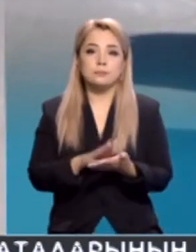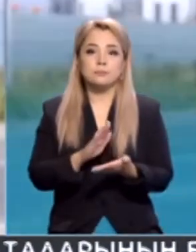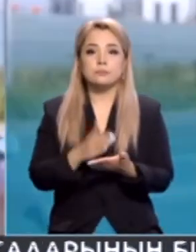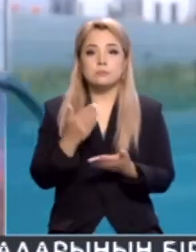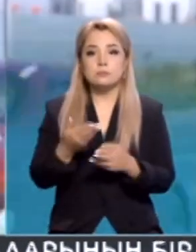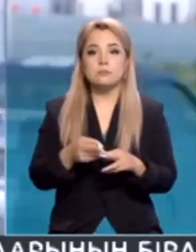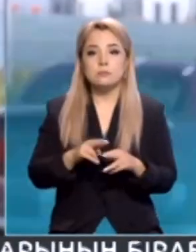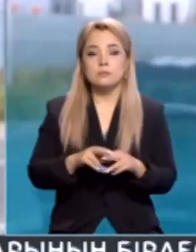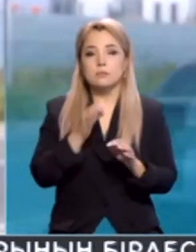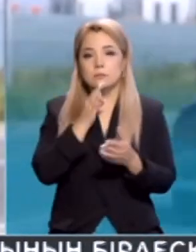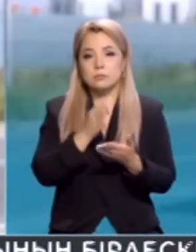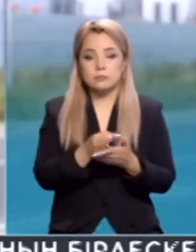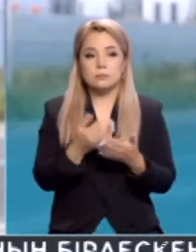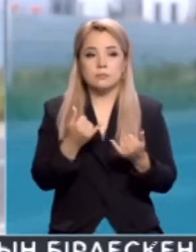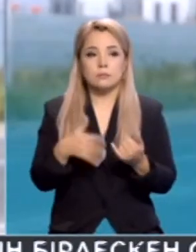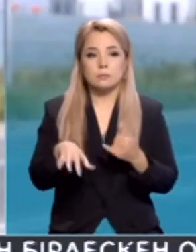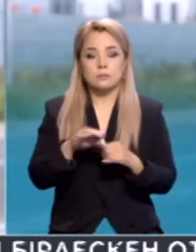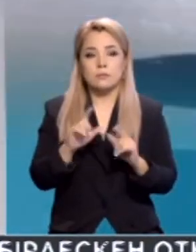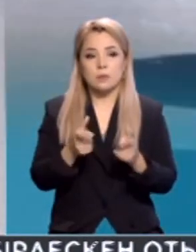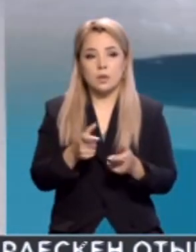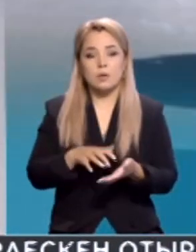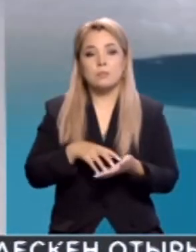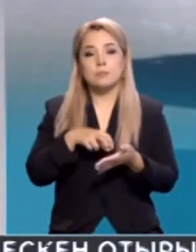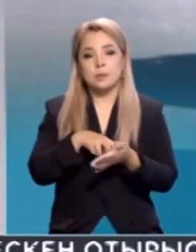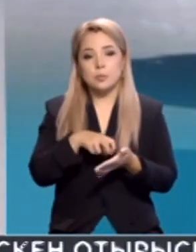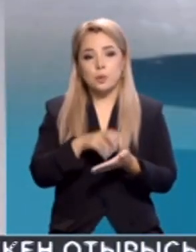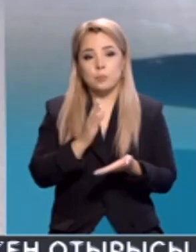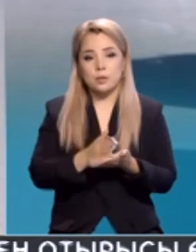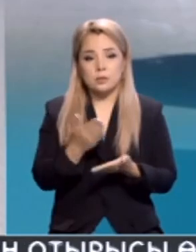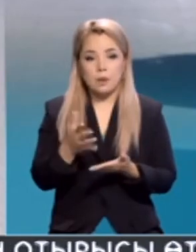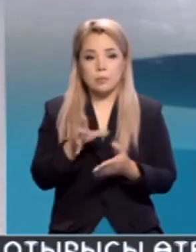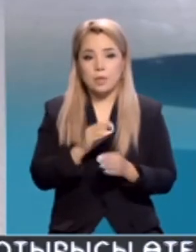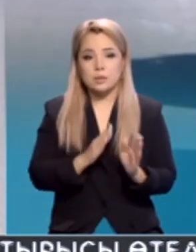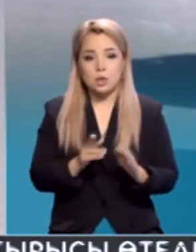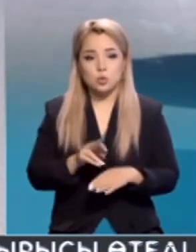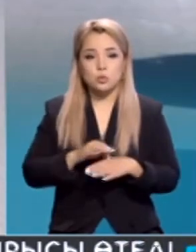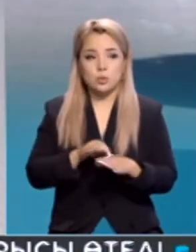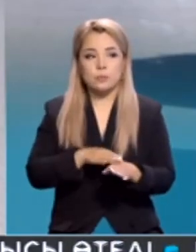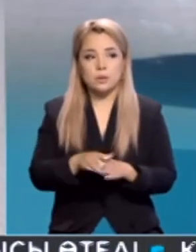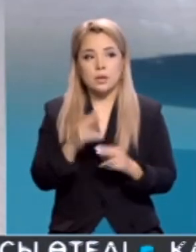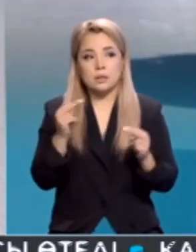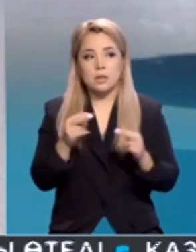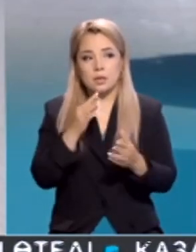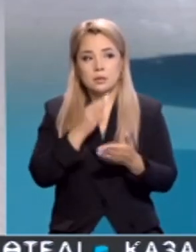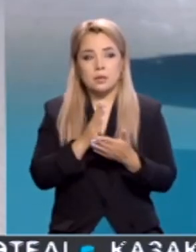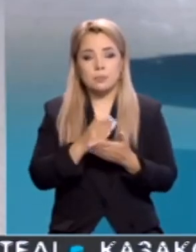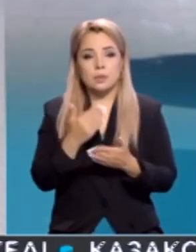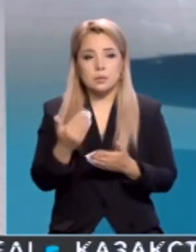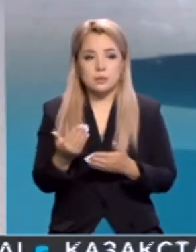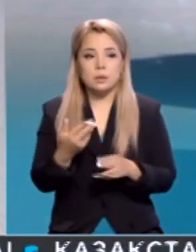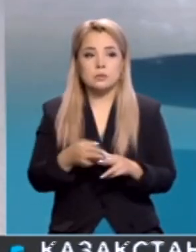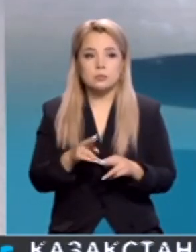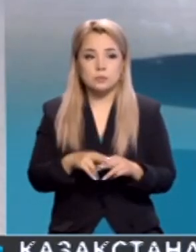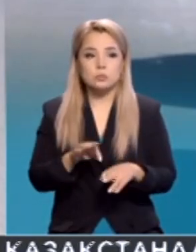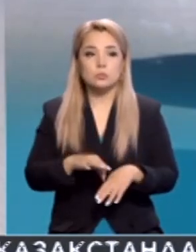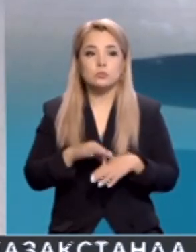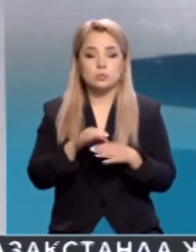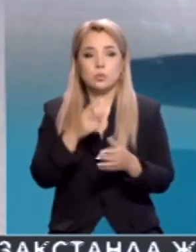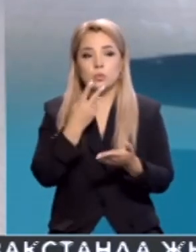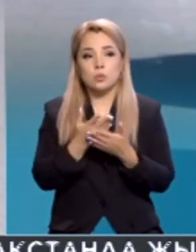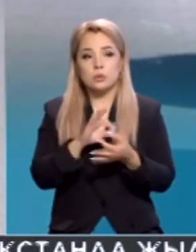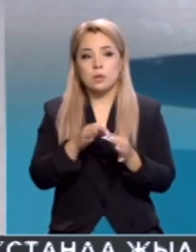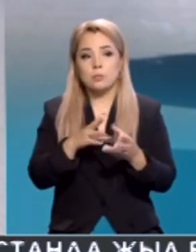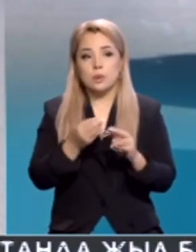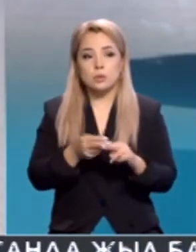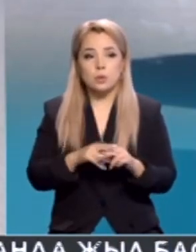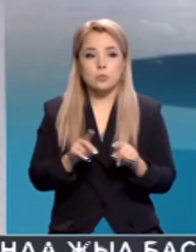бәрін қойдым. Инстанциялардың бәрінің письмолары бар. Бәрін мен реттеп ол кісілерге дәлел ретінде апарып көрсеткен жағдайда да